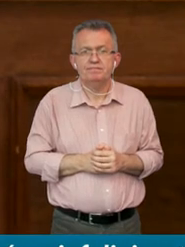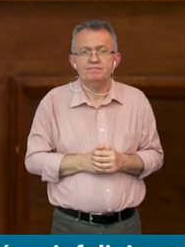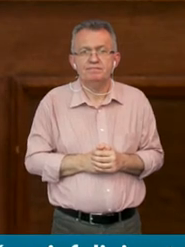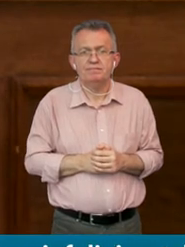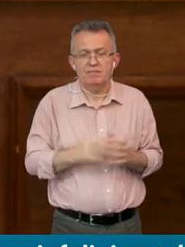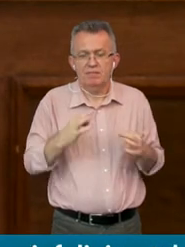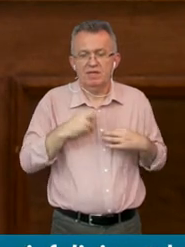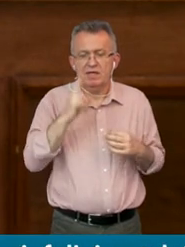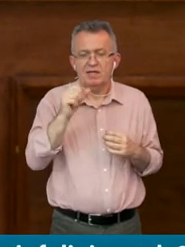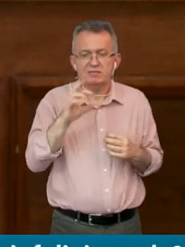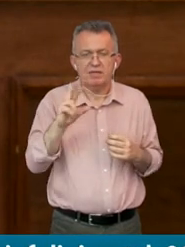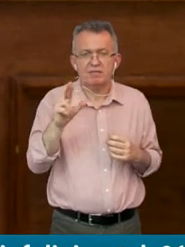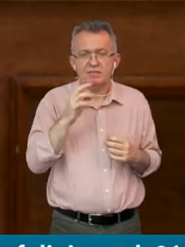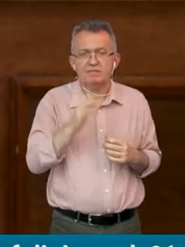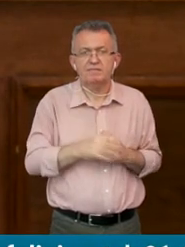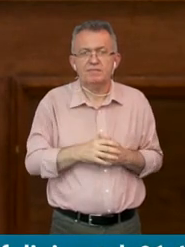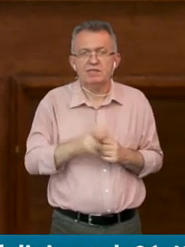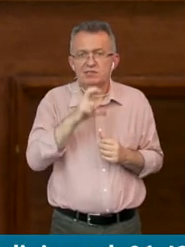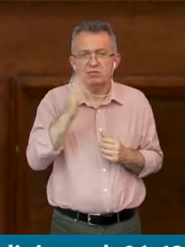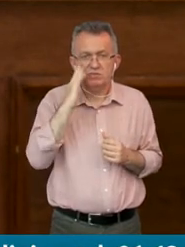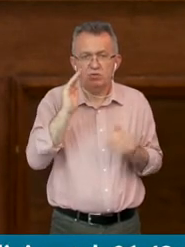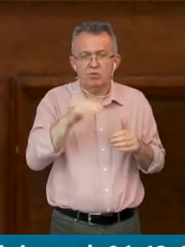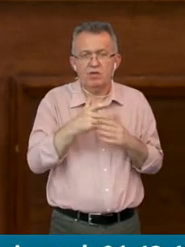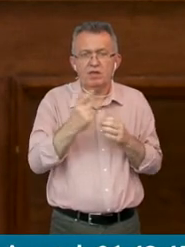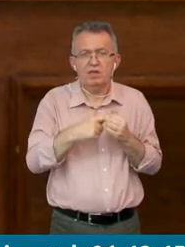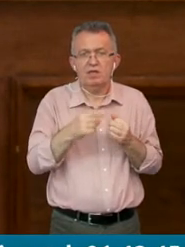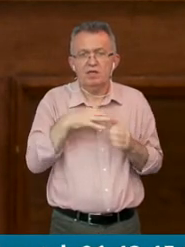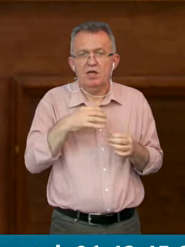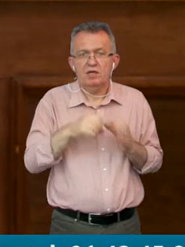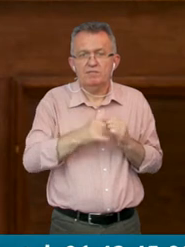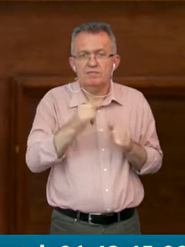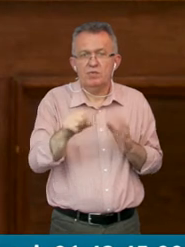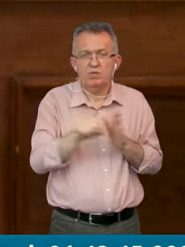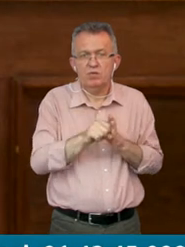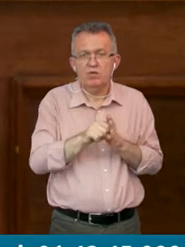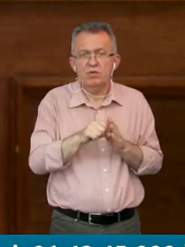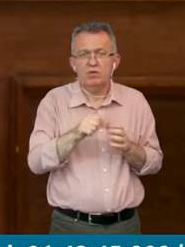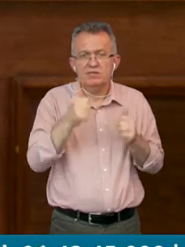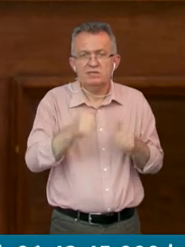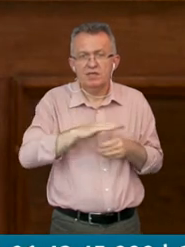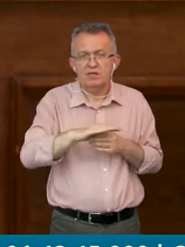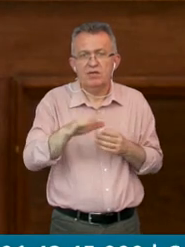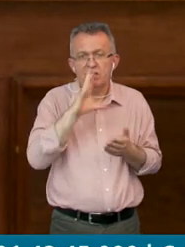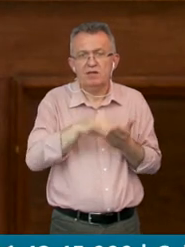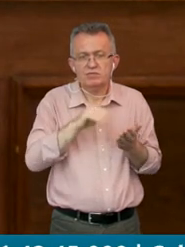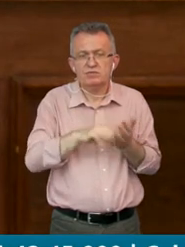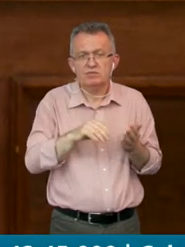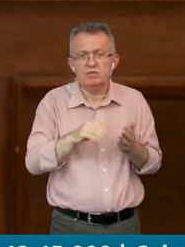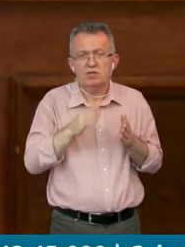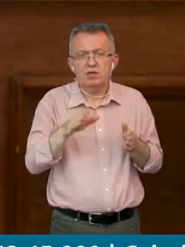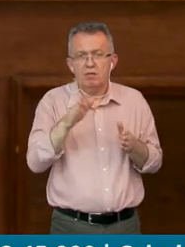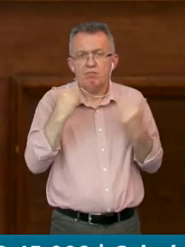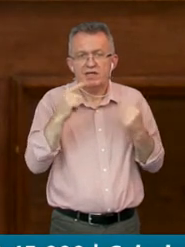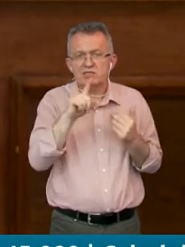Pan Kacper, czy mieszkańcy mogą liczyć na doprowadzenie ścieżki przy Urzance do porządku i uzyskanie stanu nawierzchni, jak na przykład w Parku